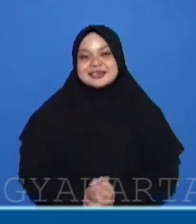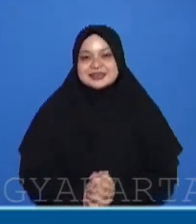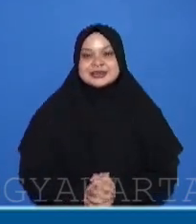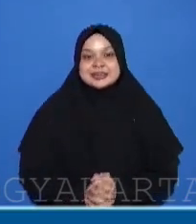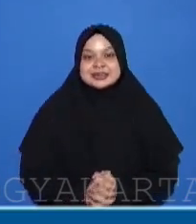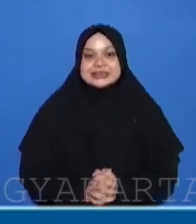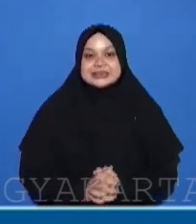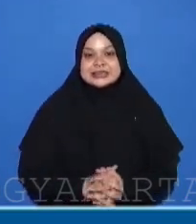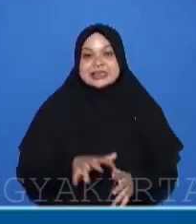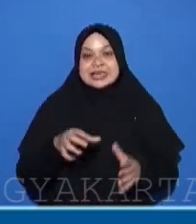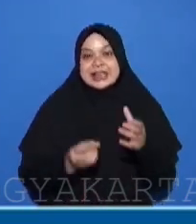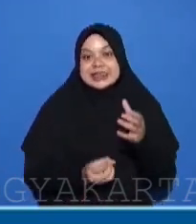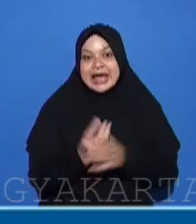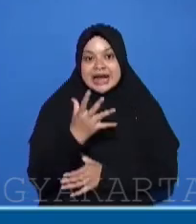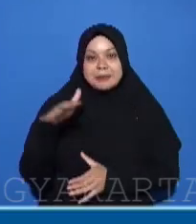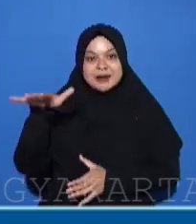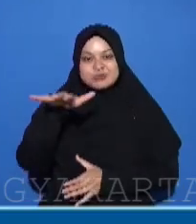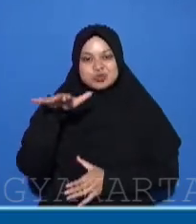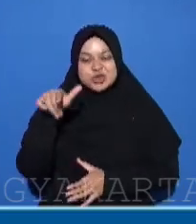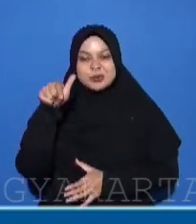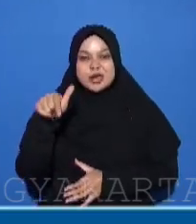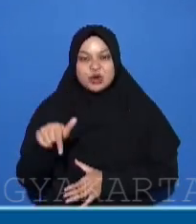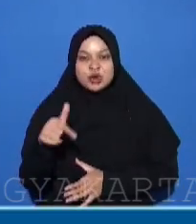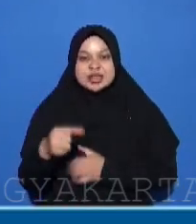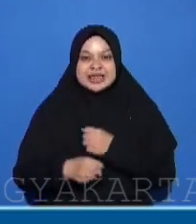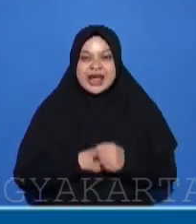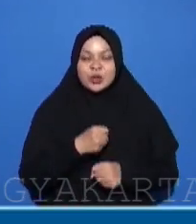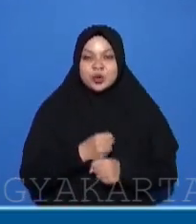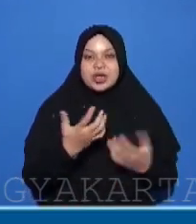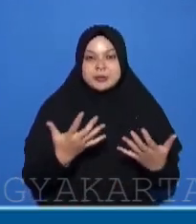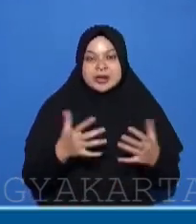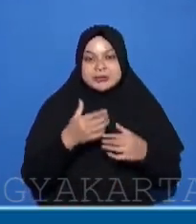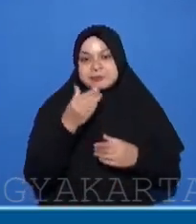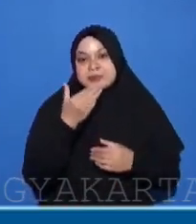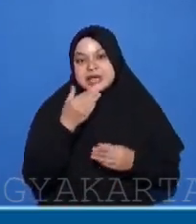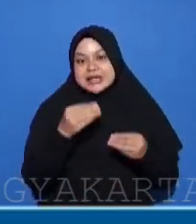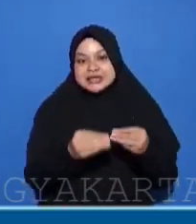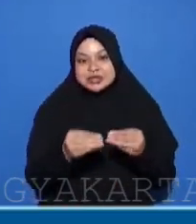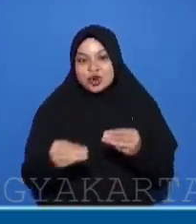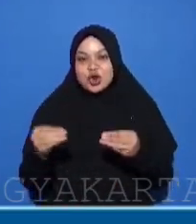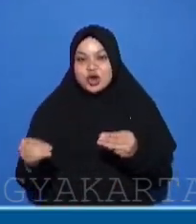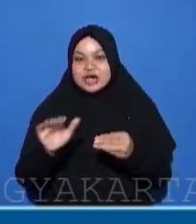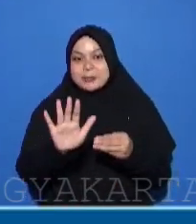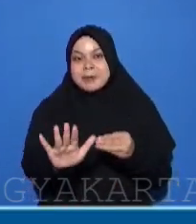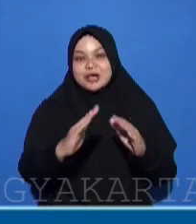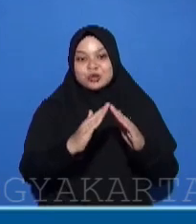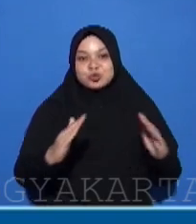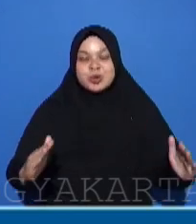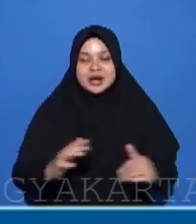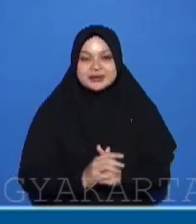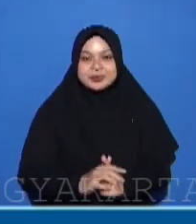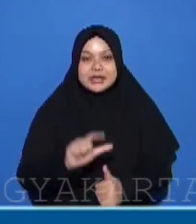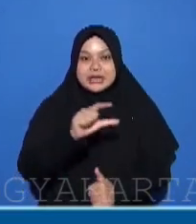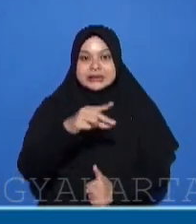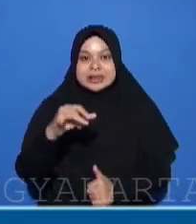etet tunan men pasanget menawiados punjering kawigatosanataran perkawisan